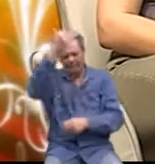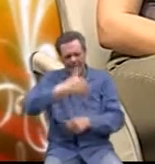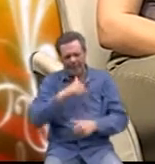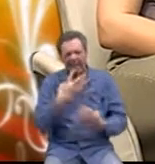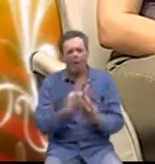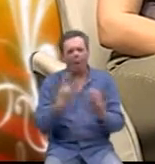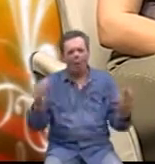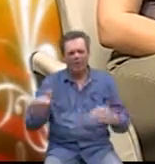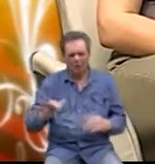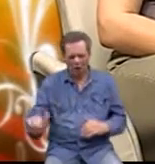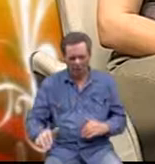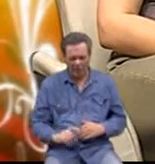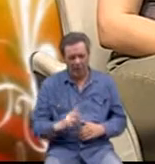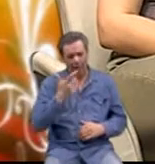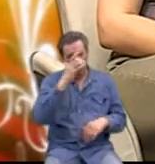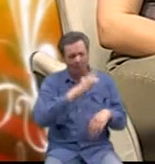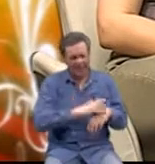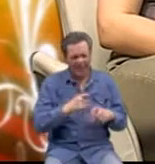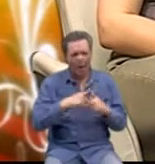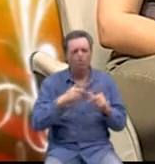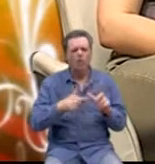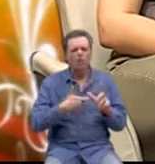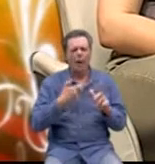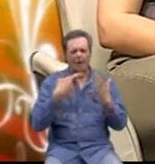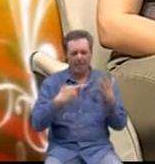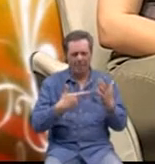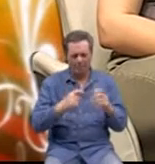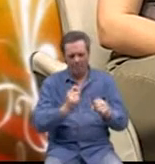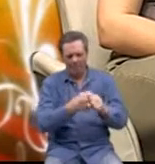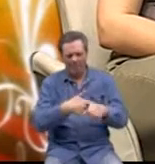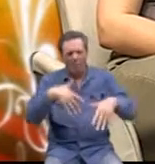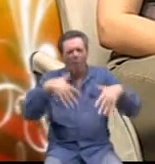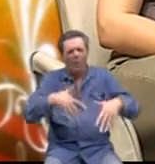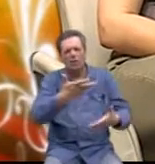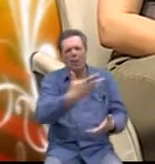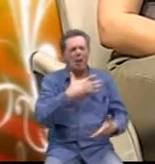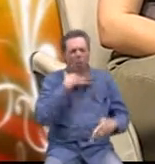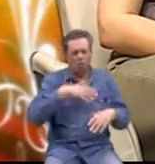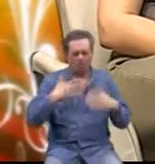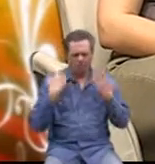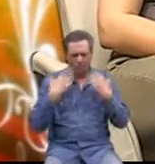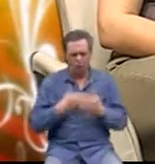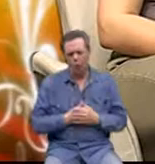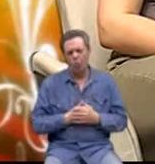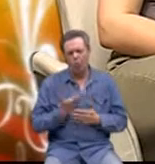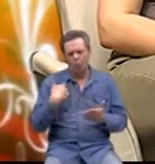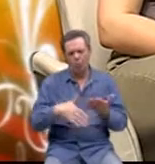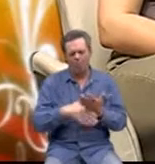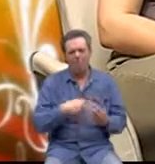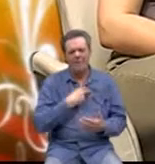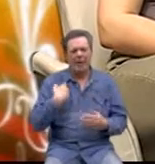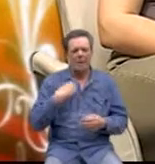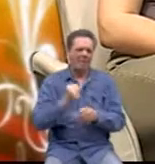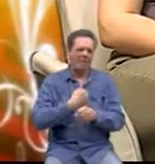dječjeg vrtića. I na njihovoj drugoj lokaciji, Kunišćak 7, obnavljamo igračke na školskom dvorištu uz pomoć Zagrebačke pivovare kao njihovih